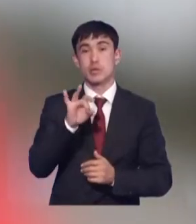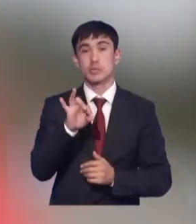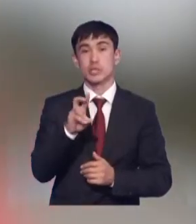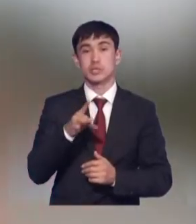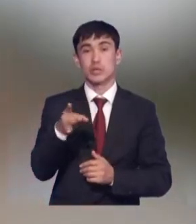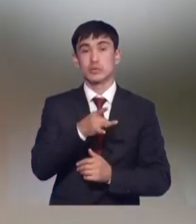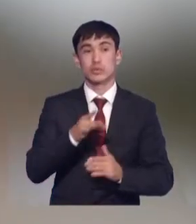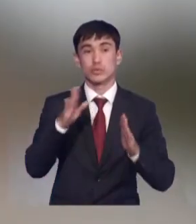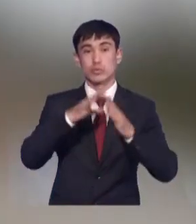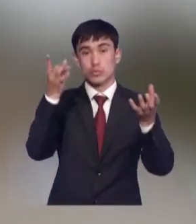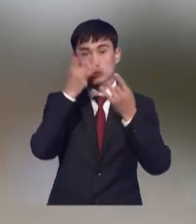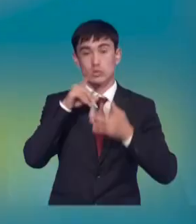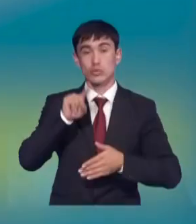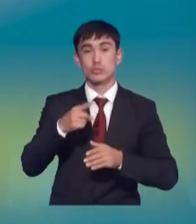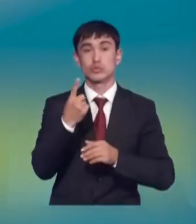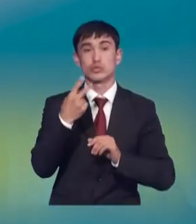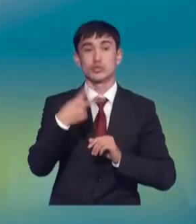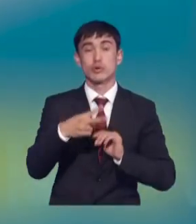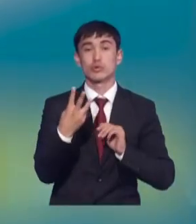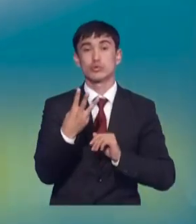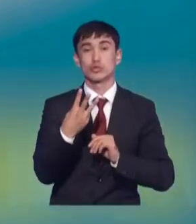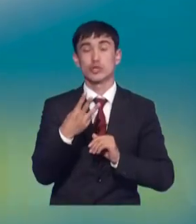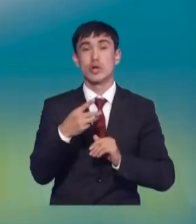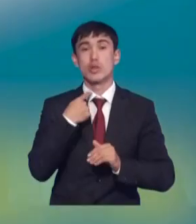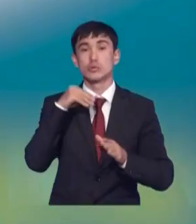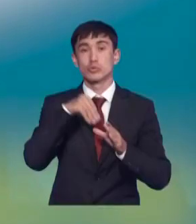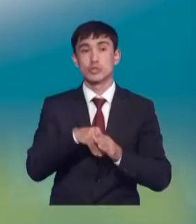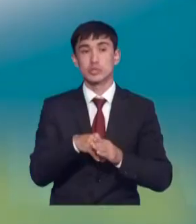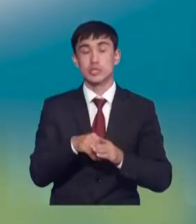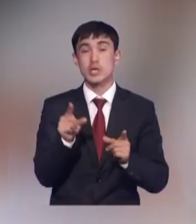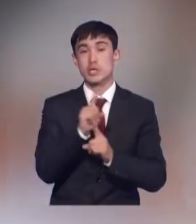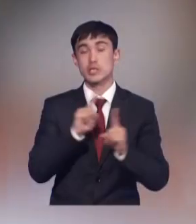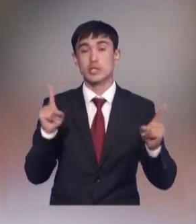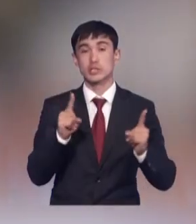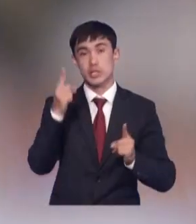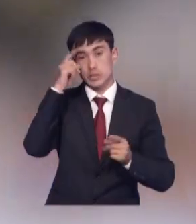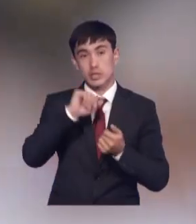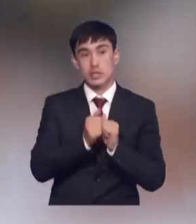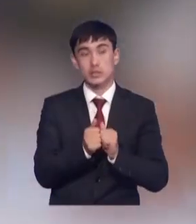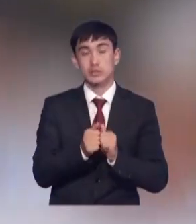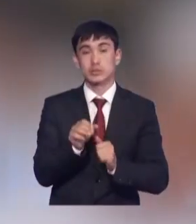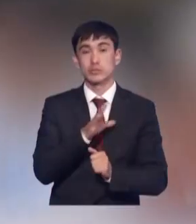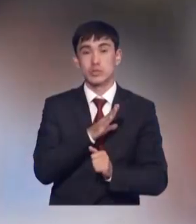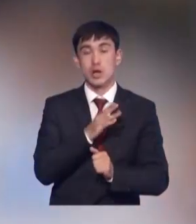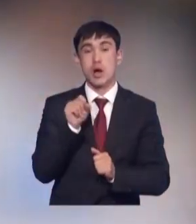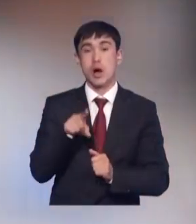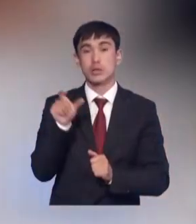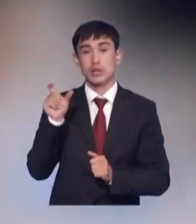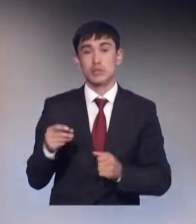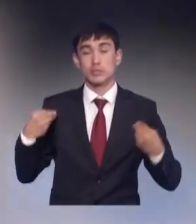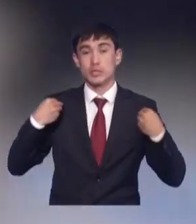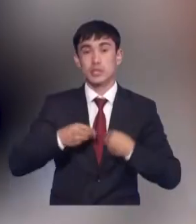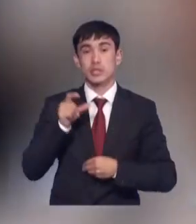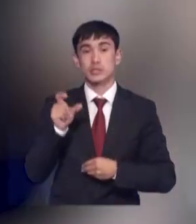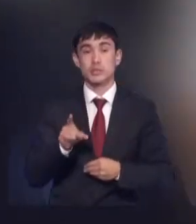ауданының мәдениет үйіндегі нөмірі 123 дауыс беру учаскесінде де ерекше әрі есте қаларлық оқиға болды. Алтын адам бейнесінде